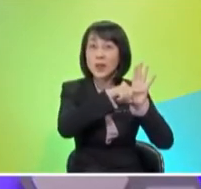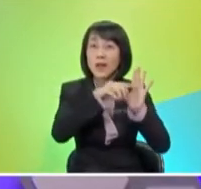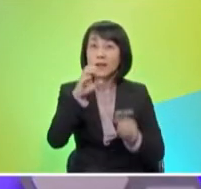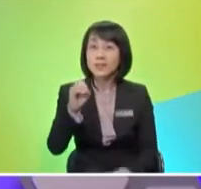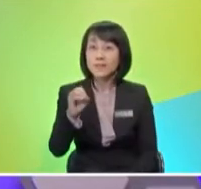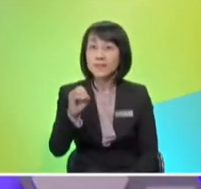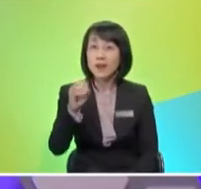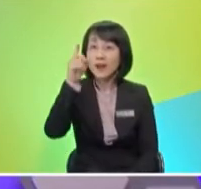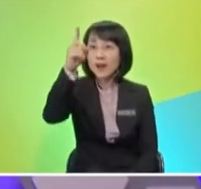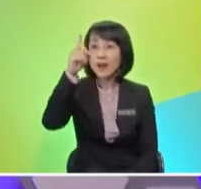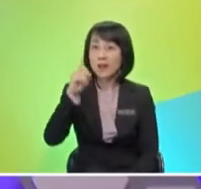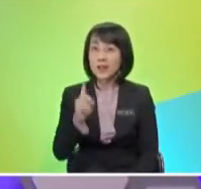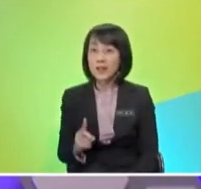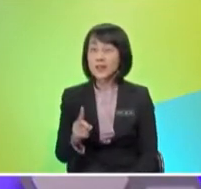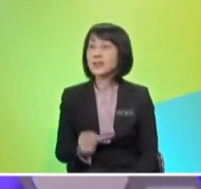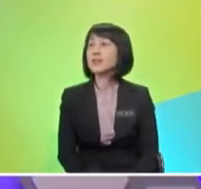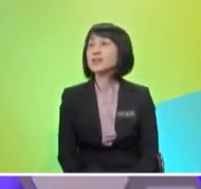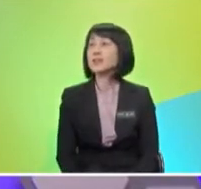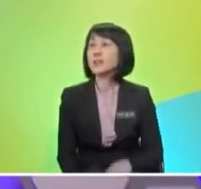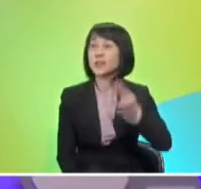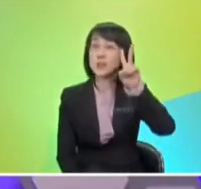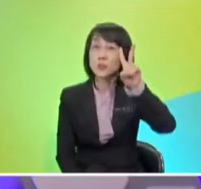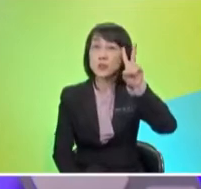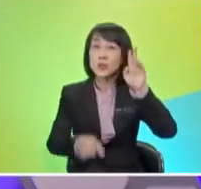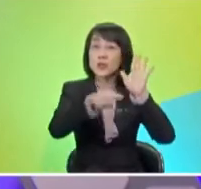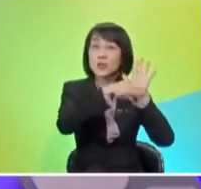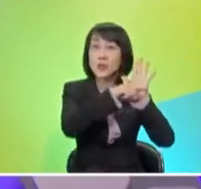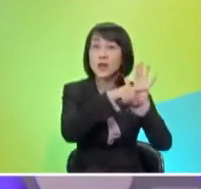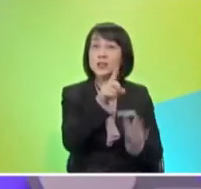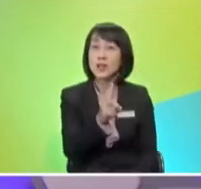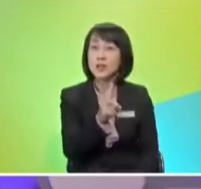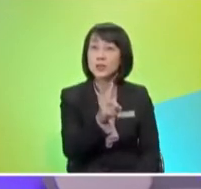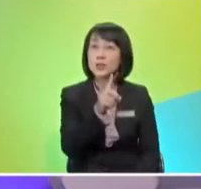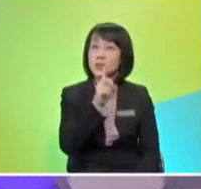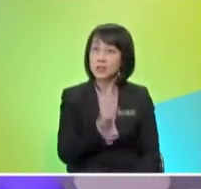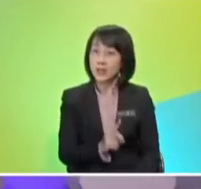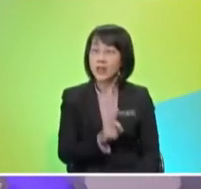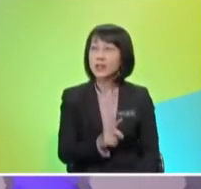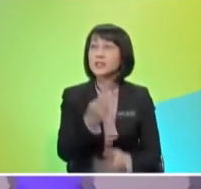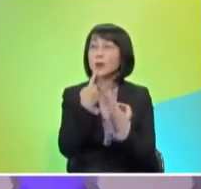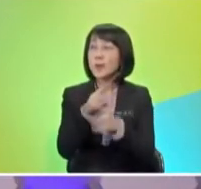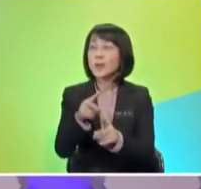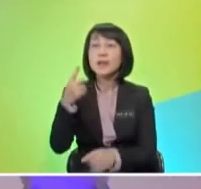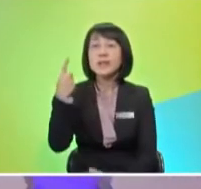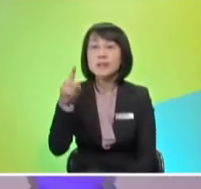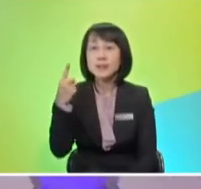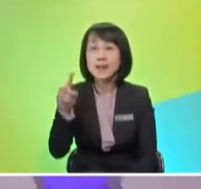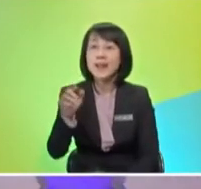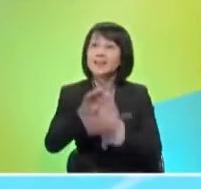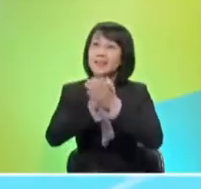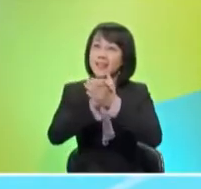52 tolak 1 1 maka jawabannya adalah 11 Oke